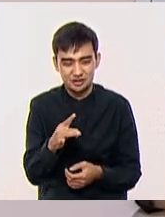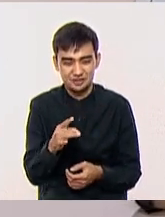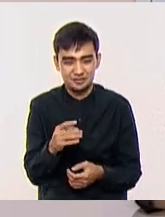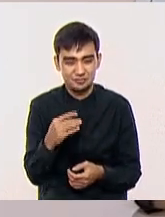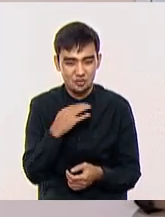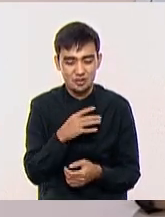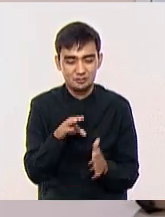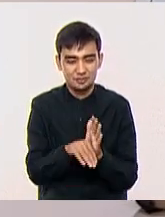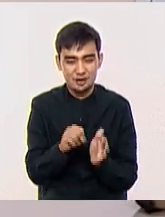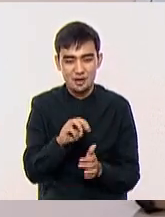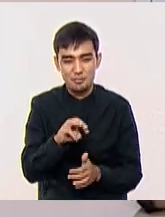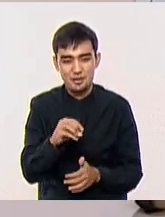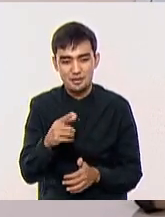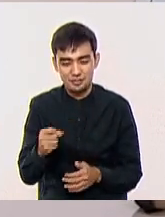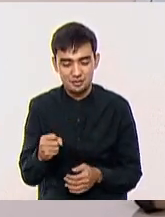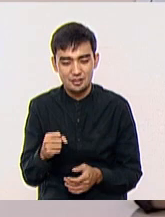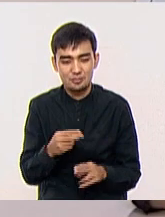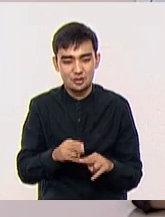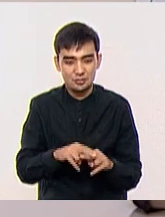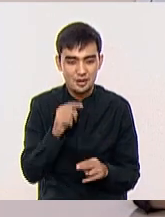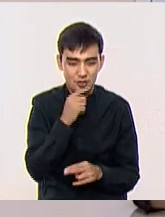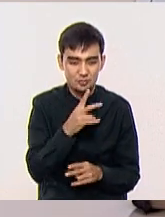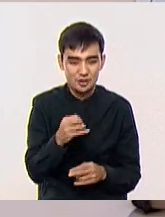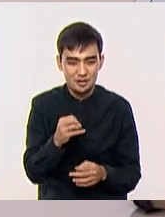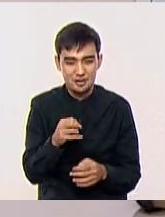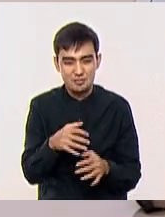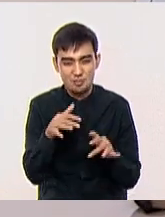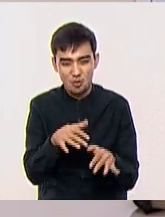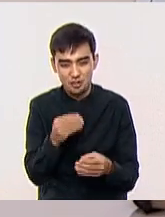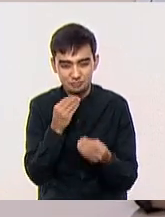ней содержится омега. Поэтому экономить на морепродуктах точно нельзя.